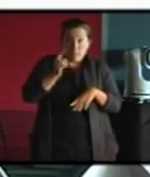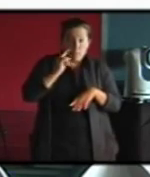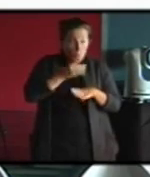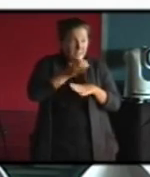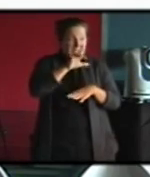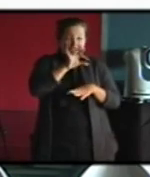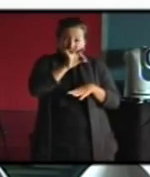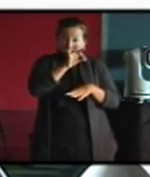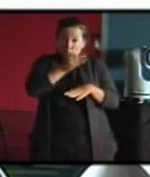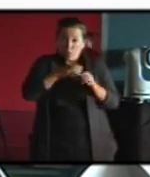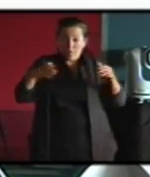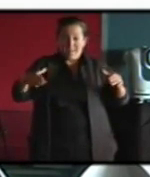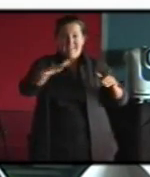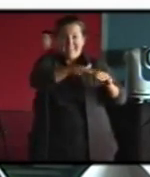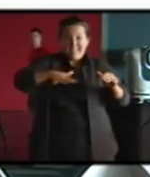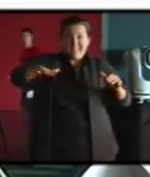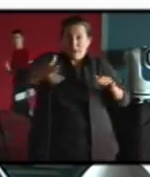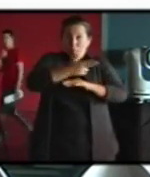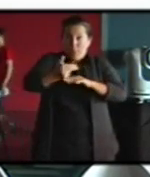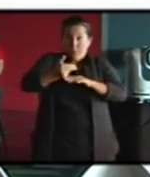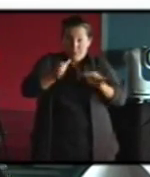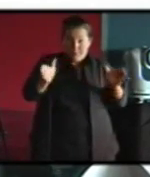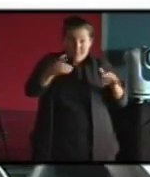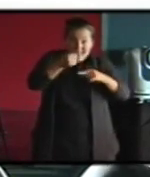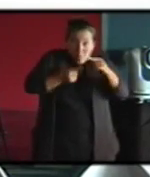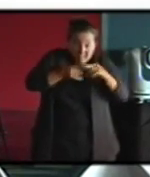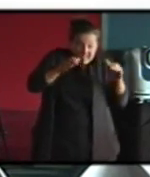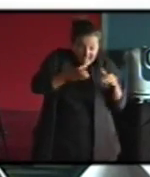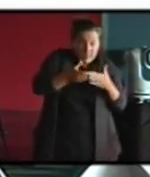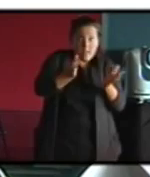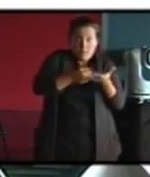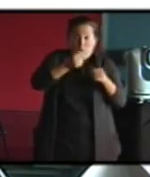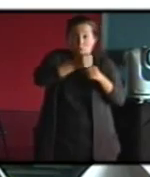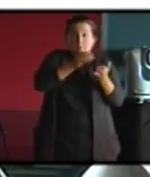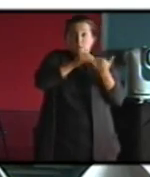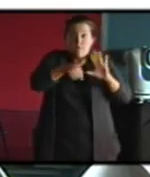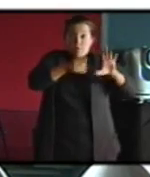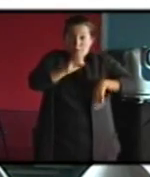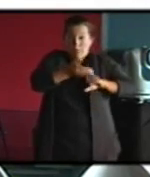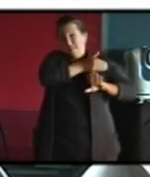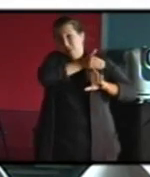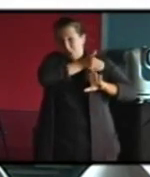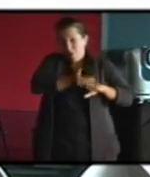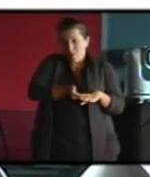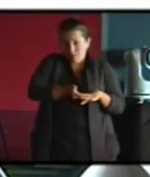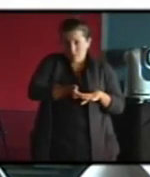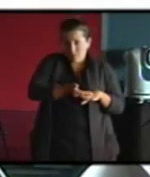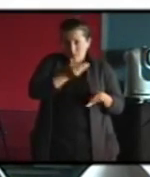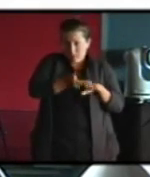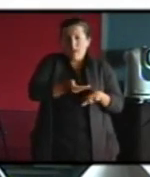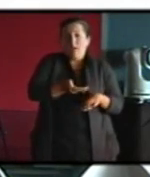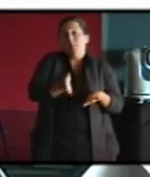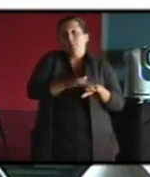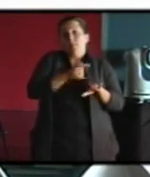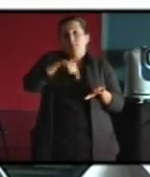50% du parc existant de bureaux est un parc qui a été construit entre les années 60 et les années 90. Donc